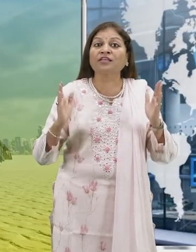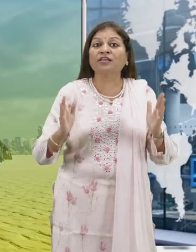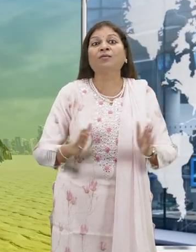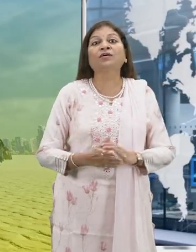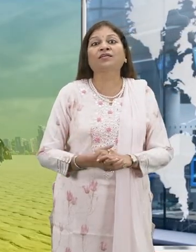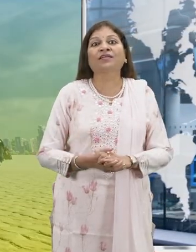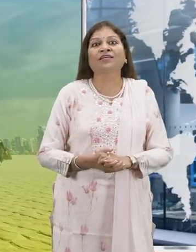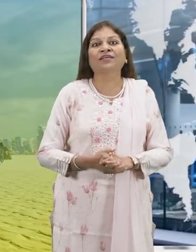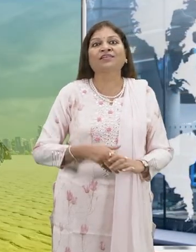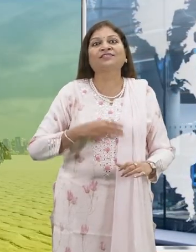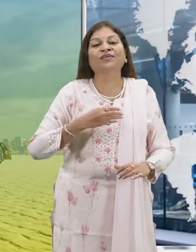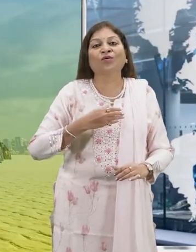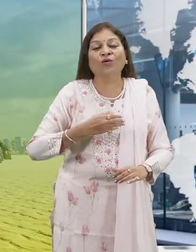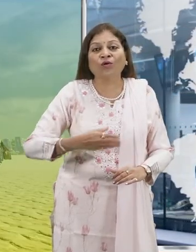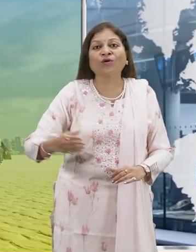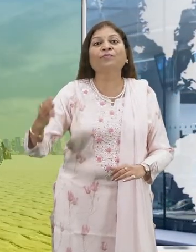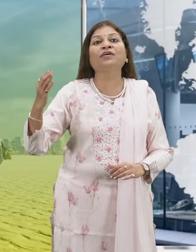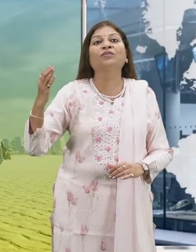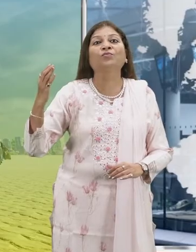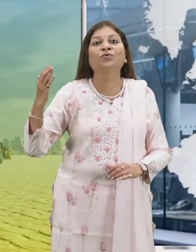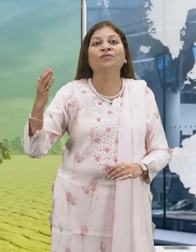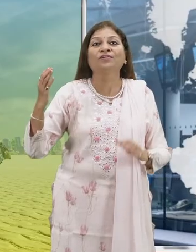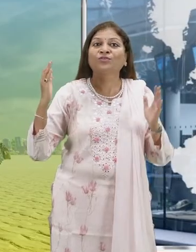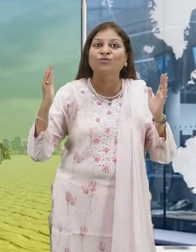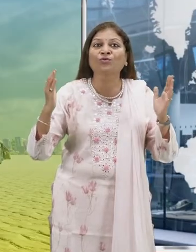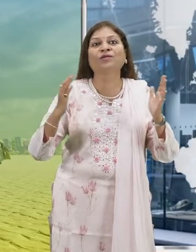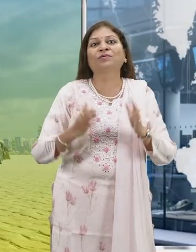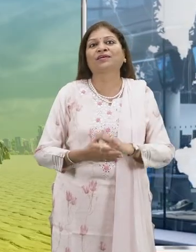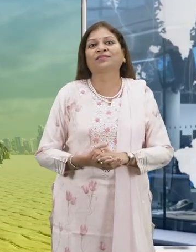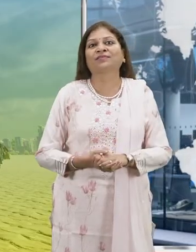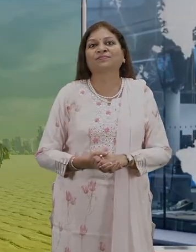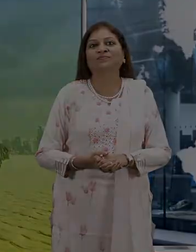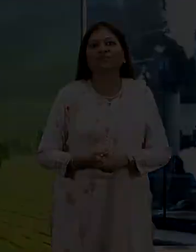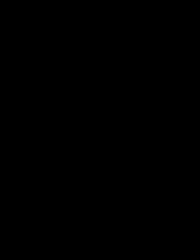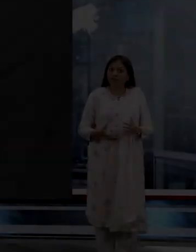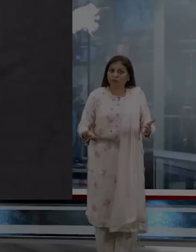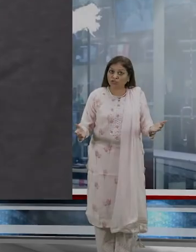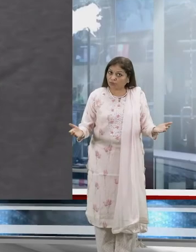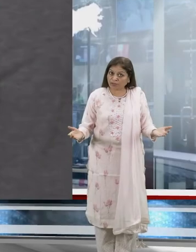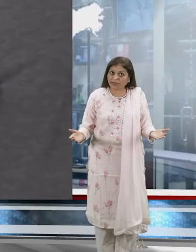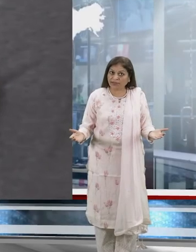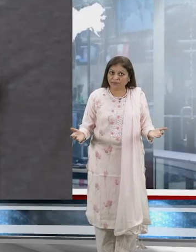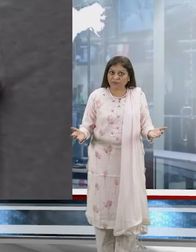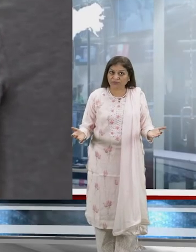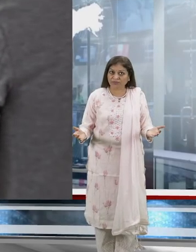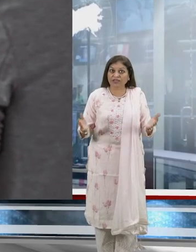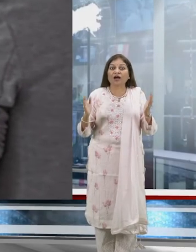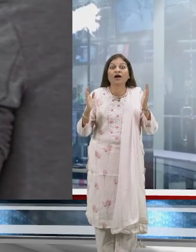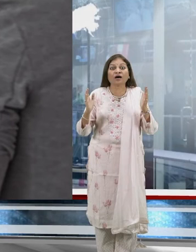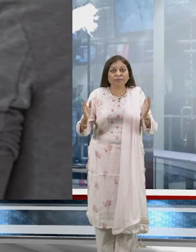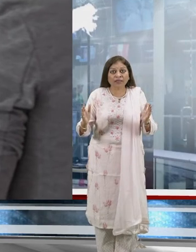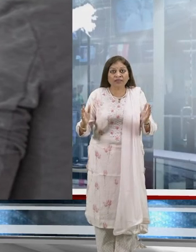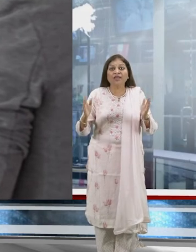लिए नीलाम करके इसे और भी अनमोल नोबल बना दिया। मुझे उम्मीद है